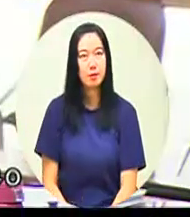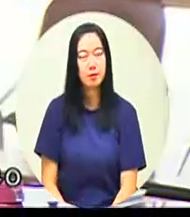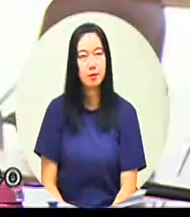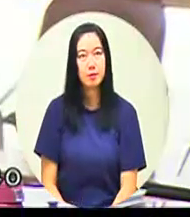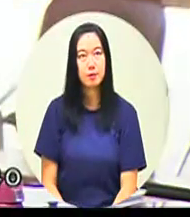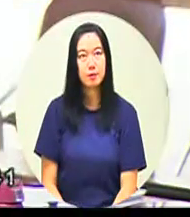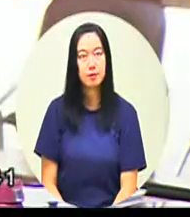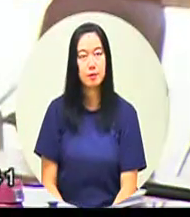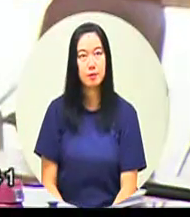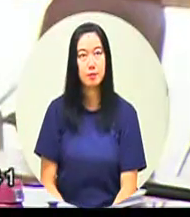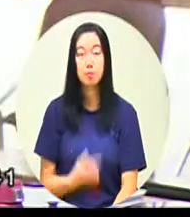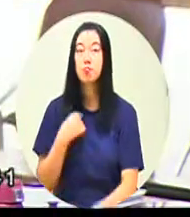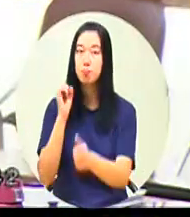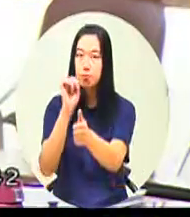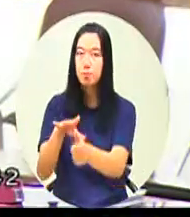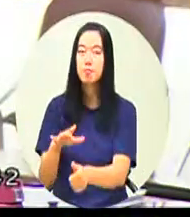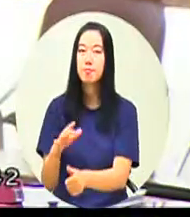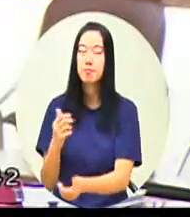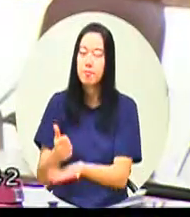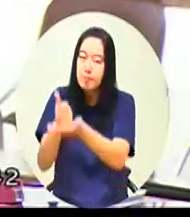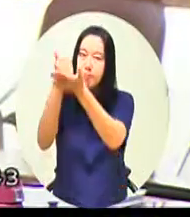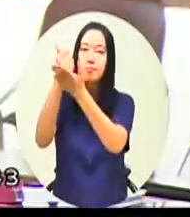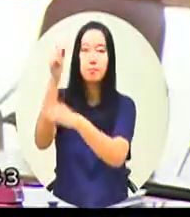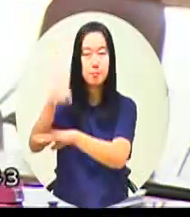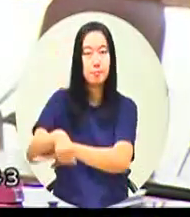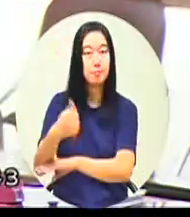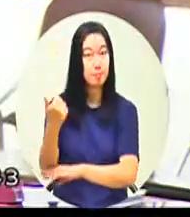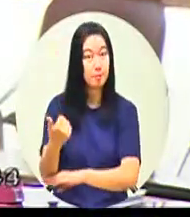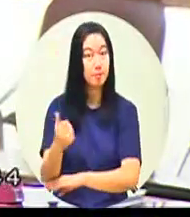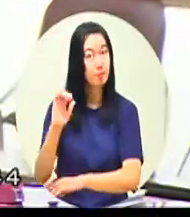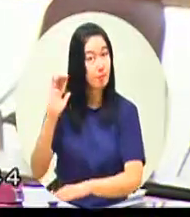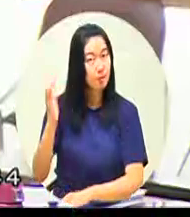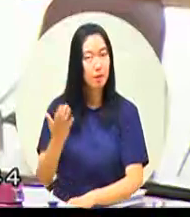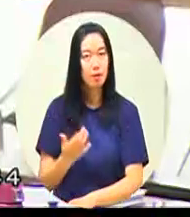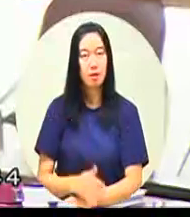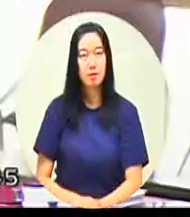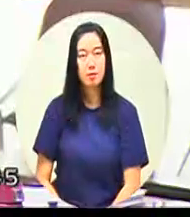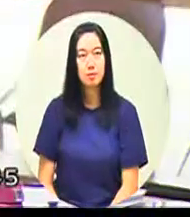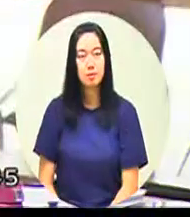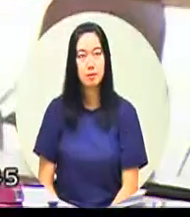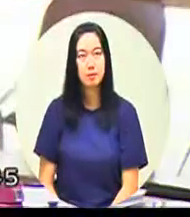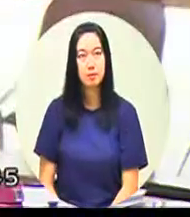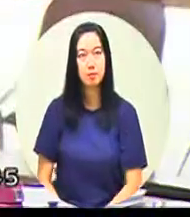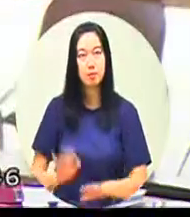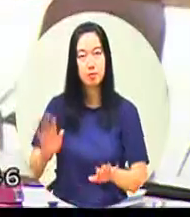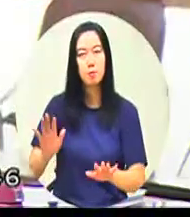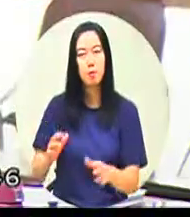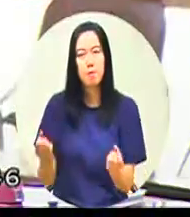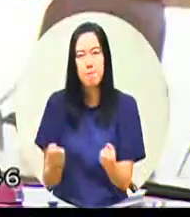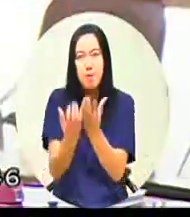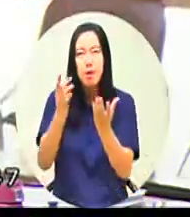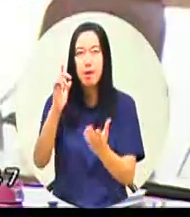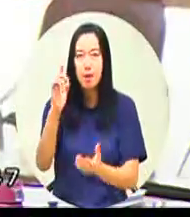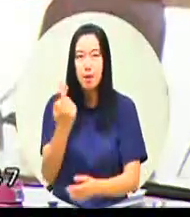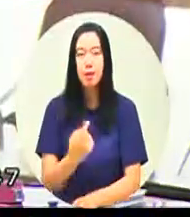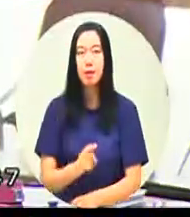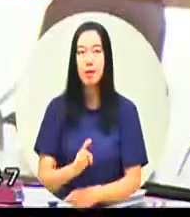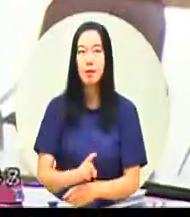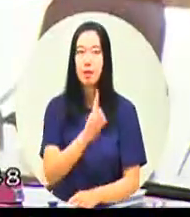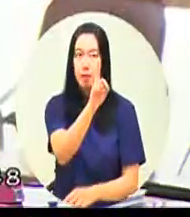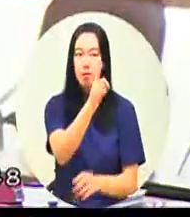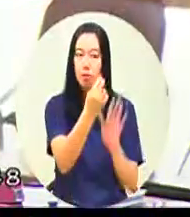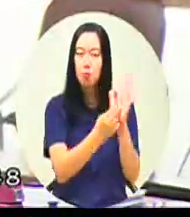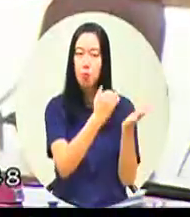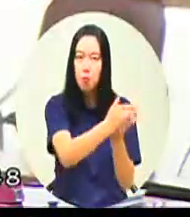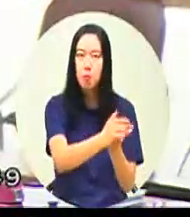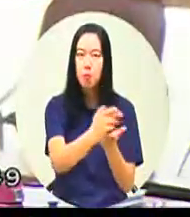以该给你们肯定就给你们肯定嘛哈。但是现在事情过来呀，一项该解决了，还有